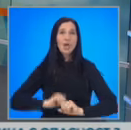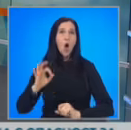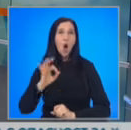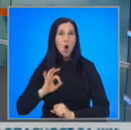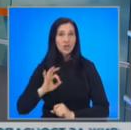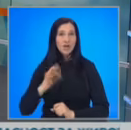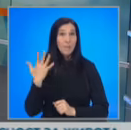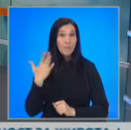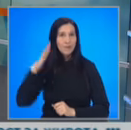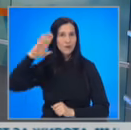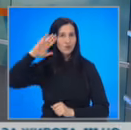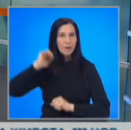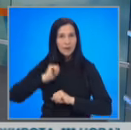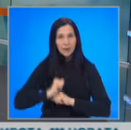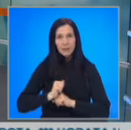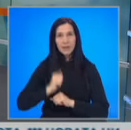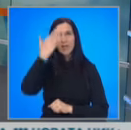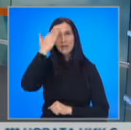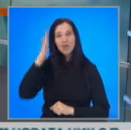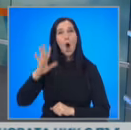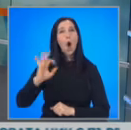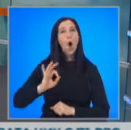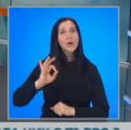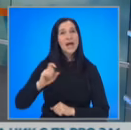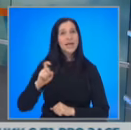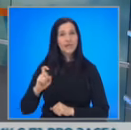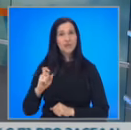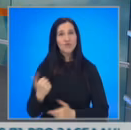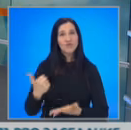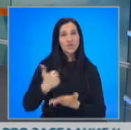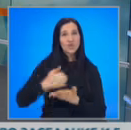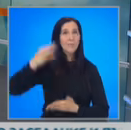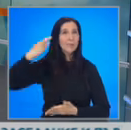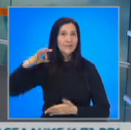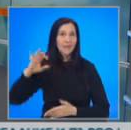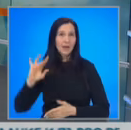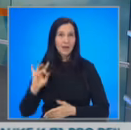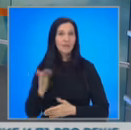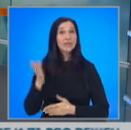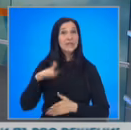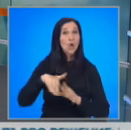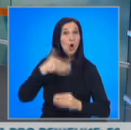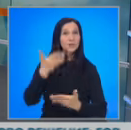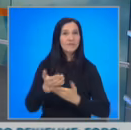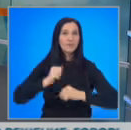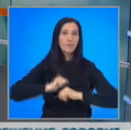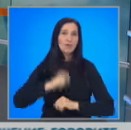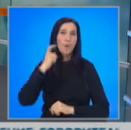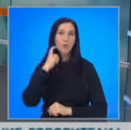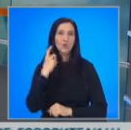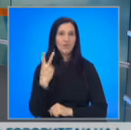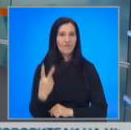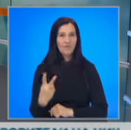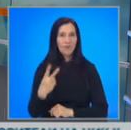Орешарски. Петият служебен кабинет е начело с Огнян Герджиков, назначен от президента Румен Радев след оставката на кабинета Борисов